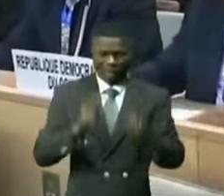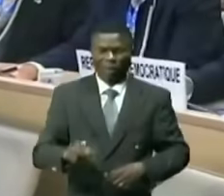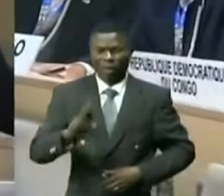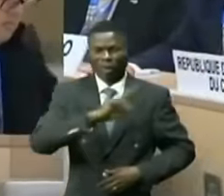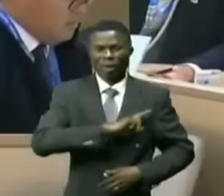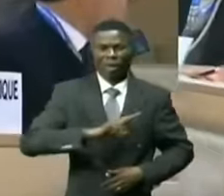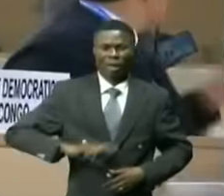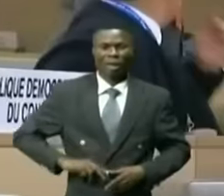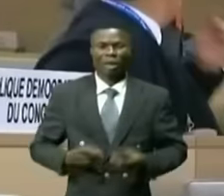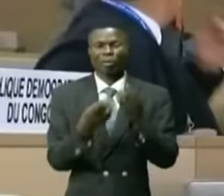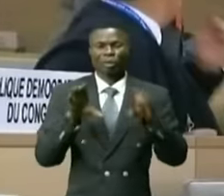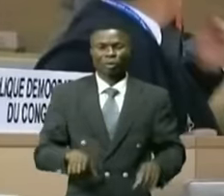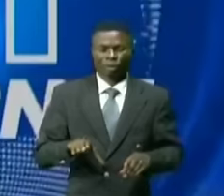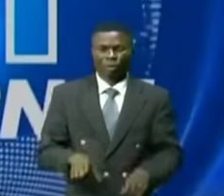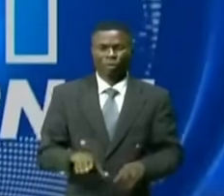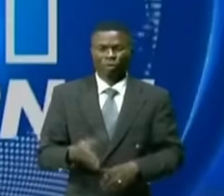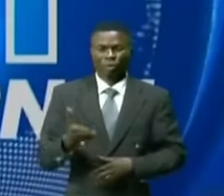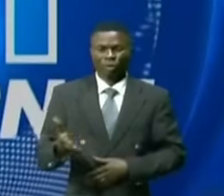République démocratique du Congo.